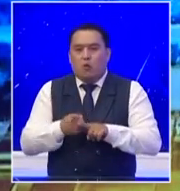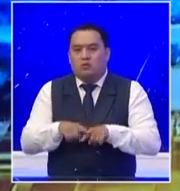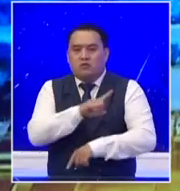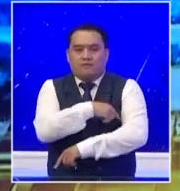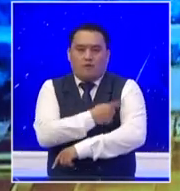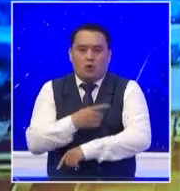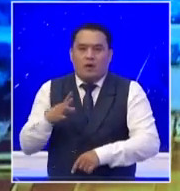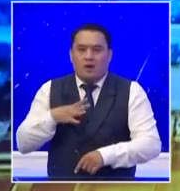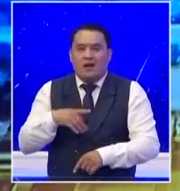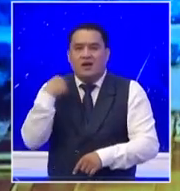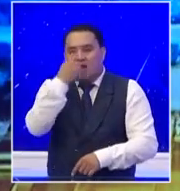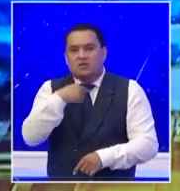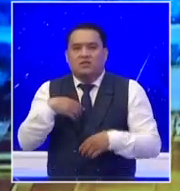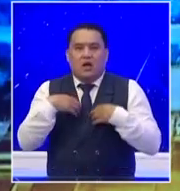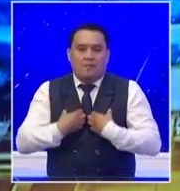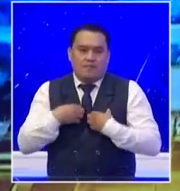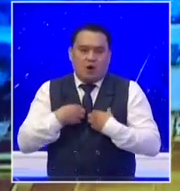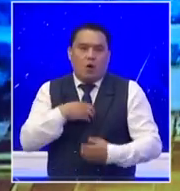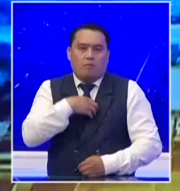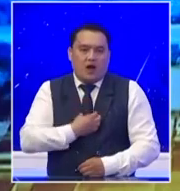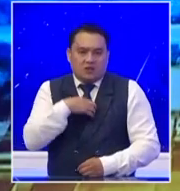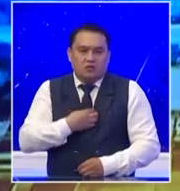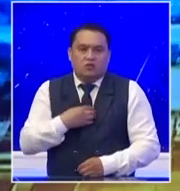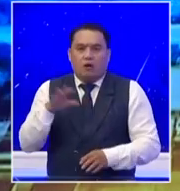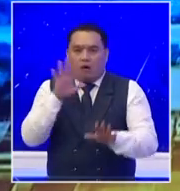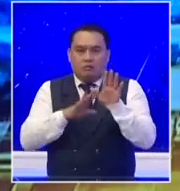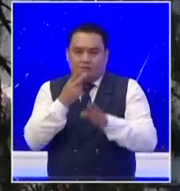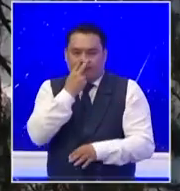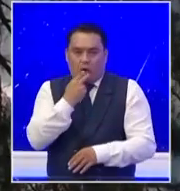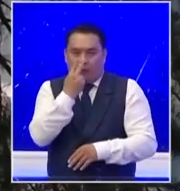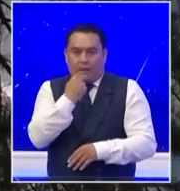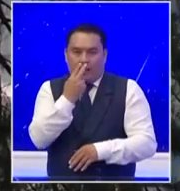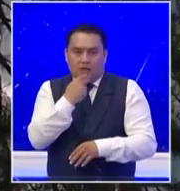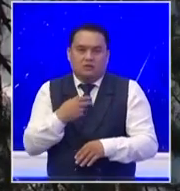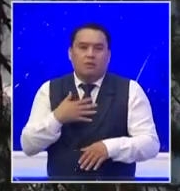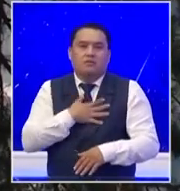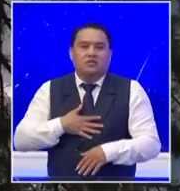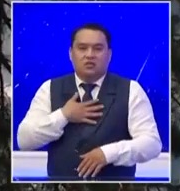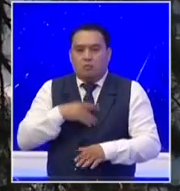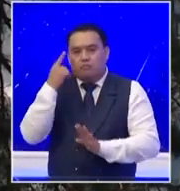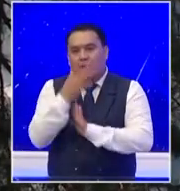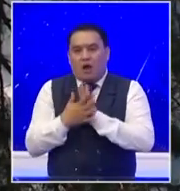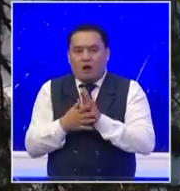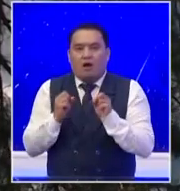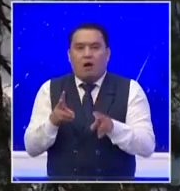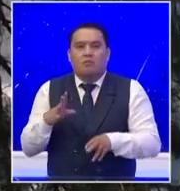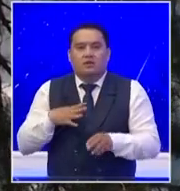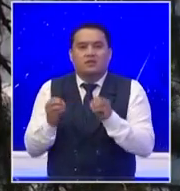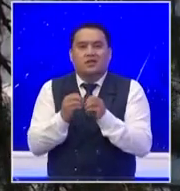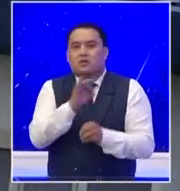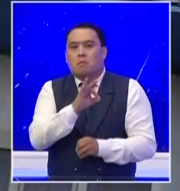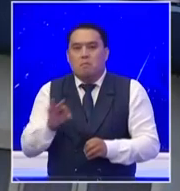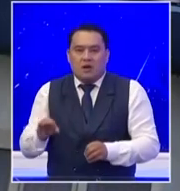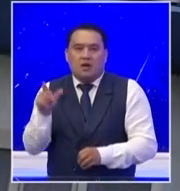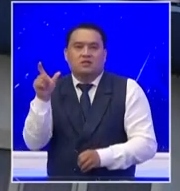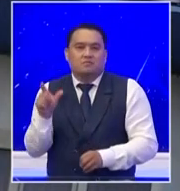поликлинику, это лица с простудой, кашлем, потерей обоняния. Их обеспокоенность за свое здоровье понятна. Но как быть тем